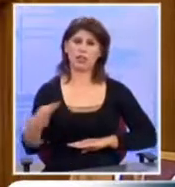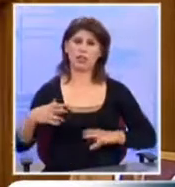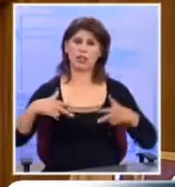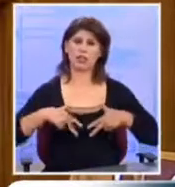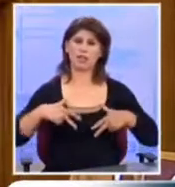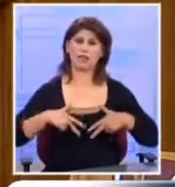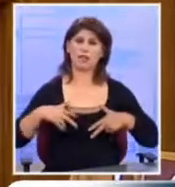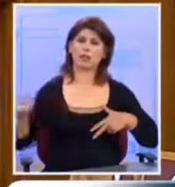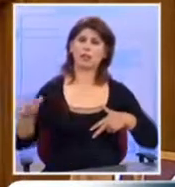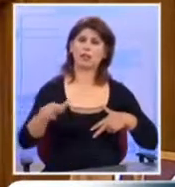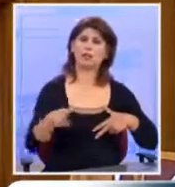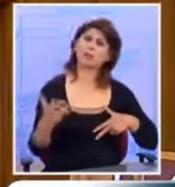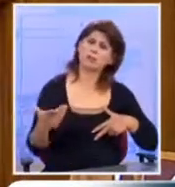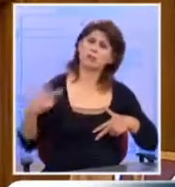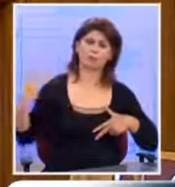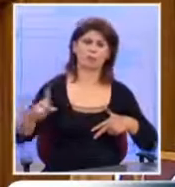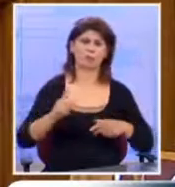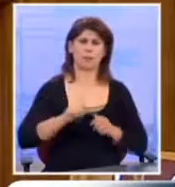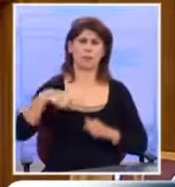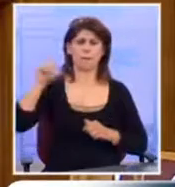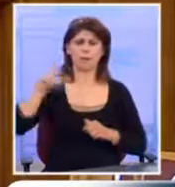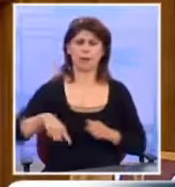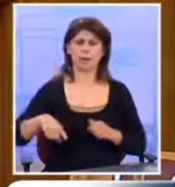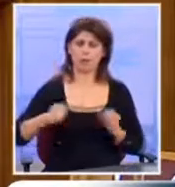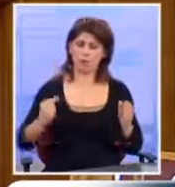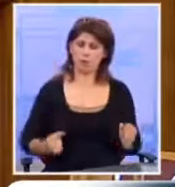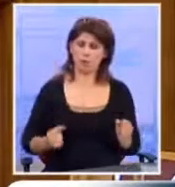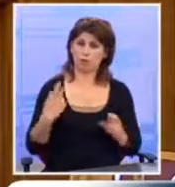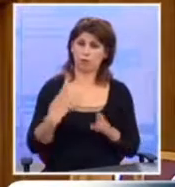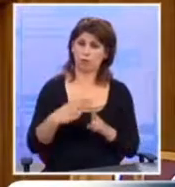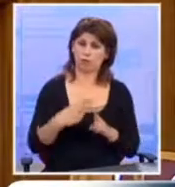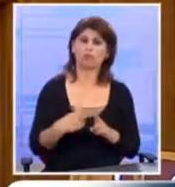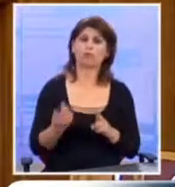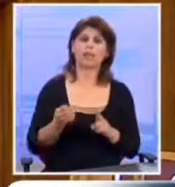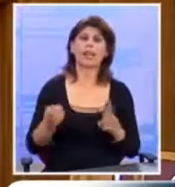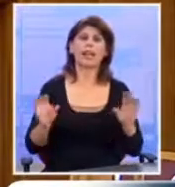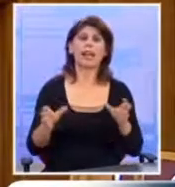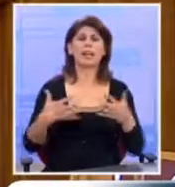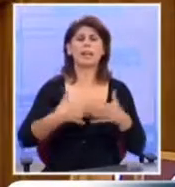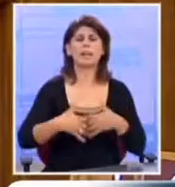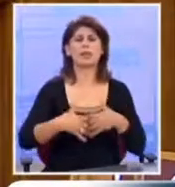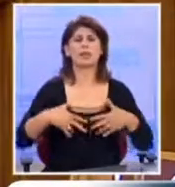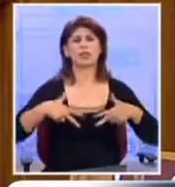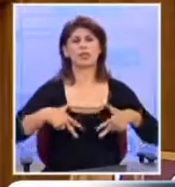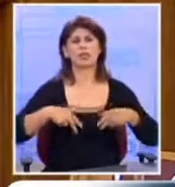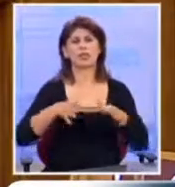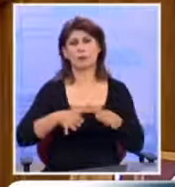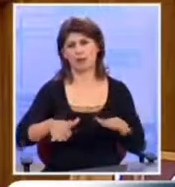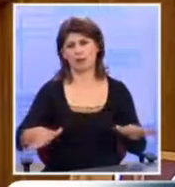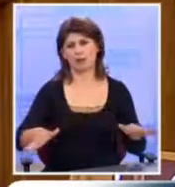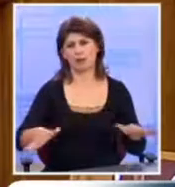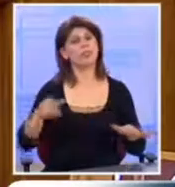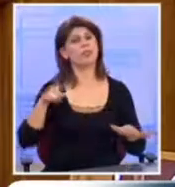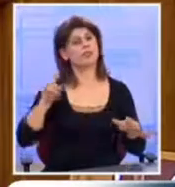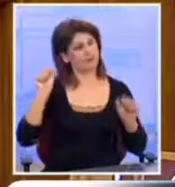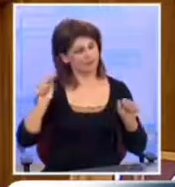κυβερνητικών παραγόντων που επί των ημερών σας από θέσεις κλειδιά έκανε την ΕΡΤ μηχανισμό κυβερνητικής προπαγάνδας. Και σε αυτό